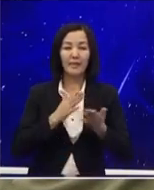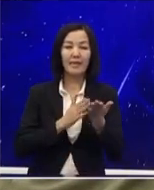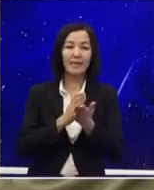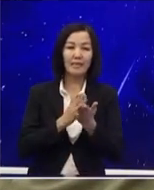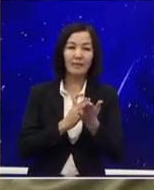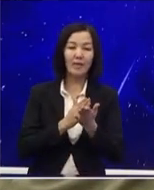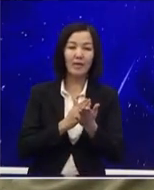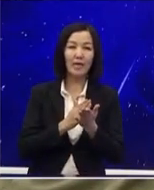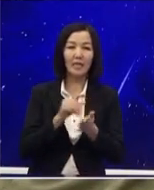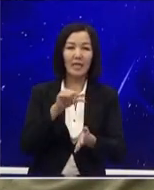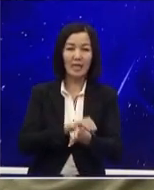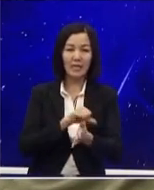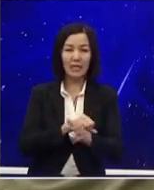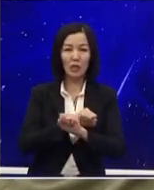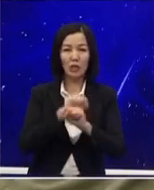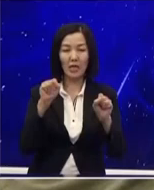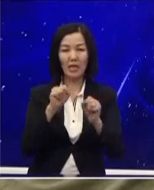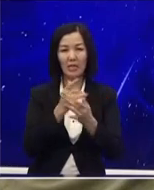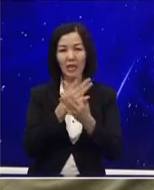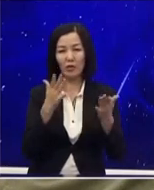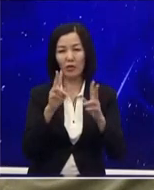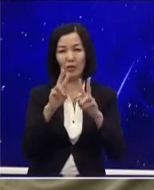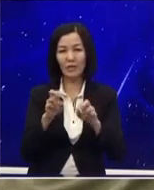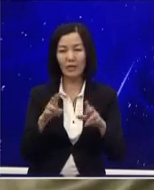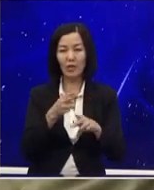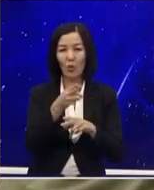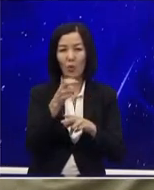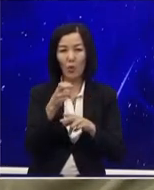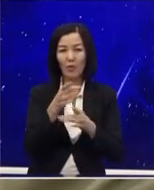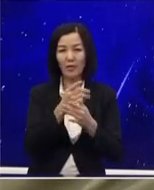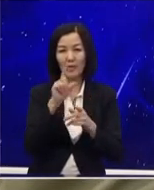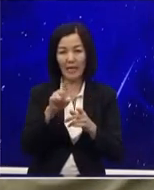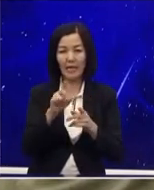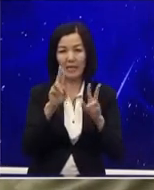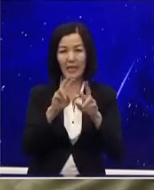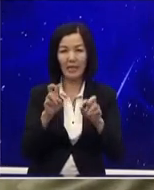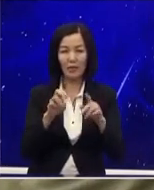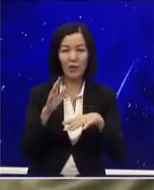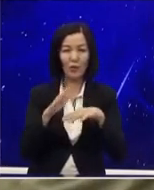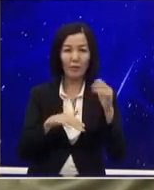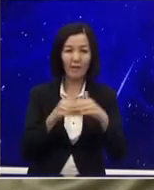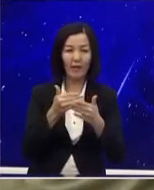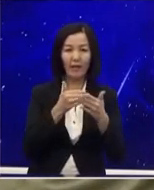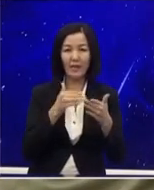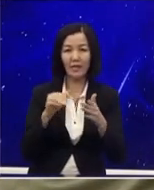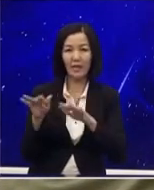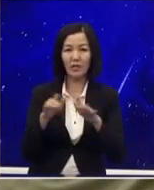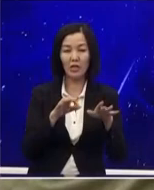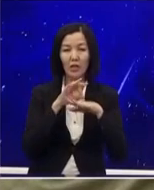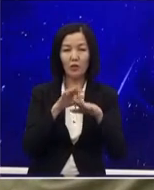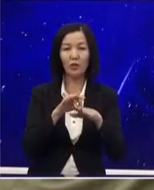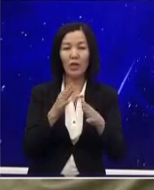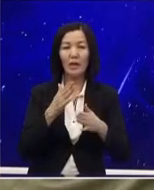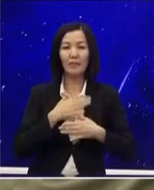негізінен есірткі мен жарылғыш заттарды іздеу, сондай-ақ оқ-дәрілерді анықтау бойынша профилактикалық шаралар жүргізу. Қазіргі уақытта біздің